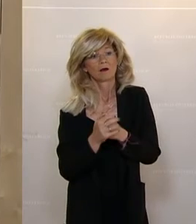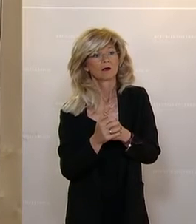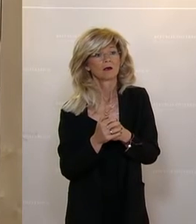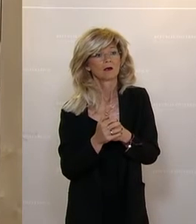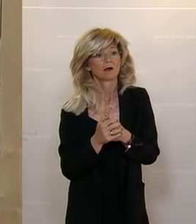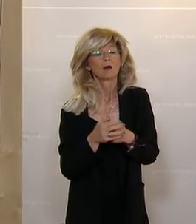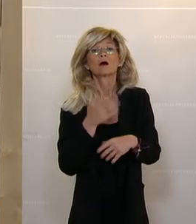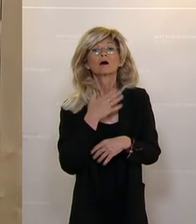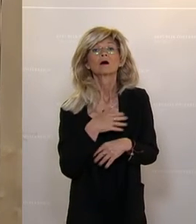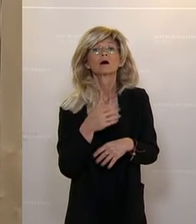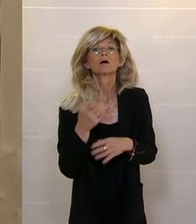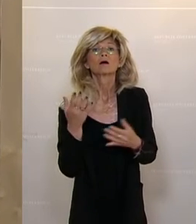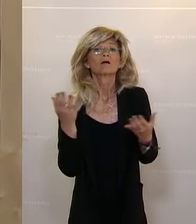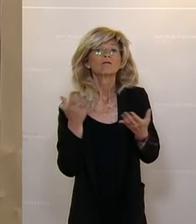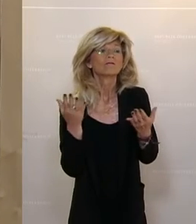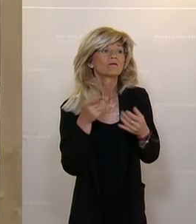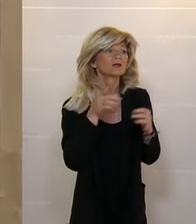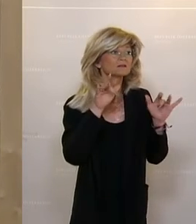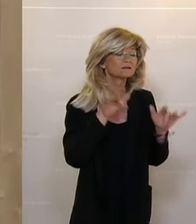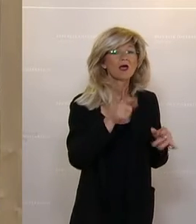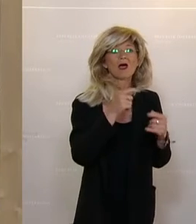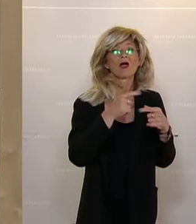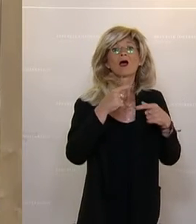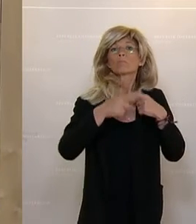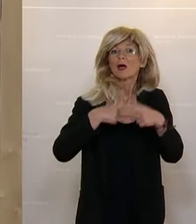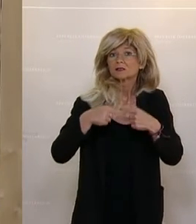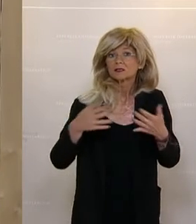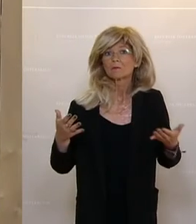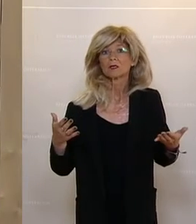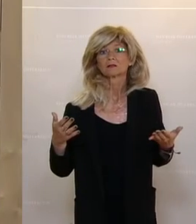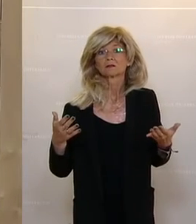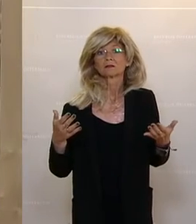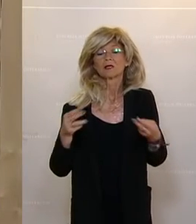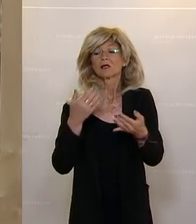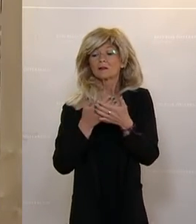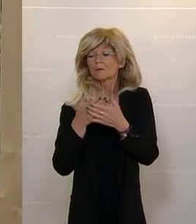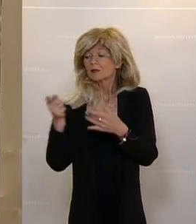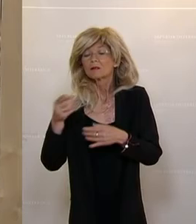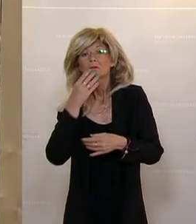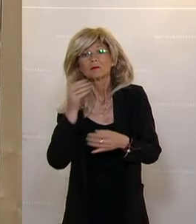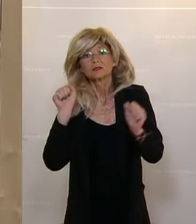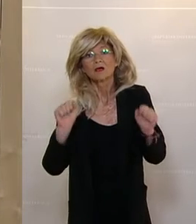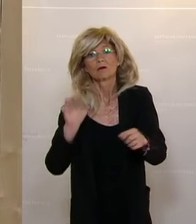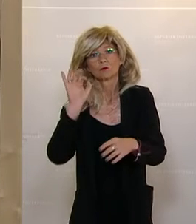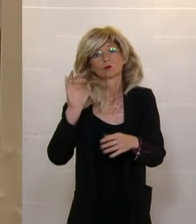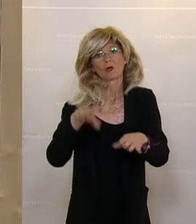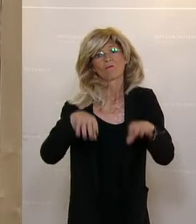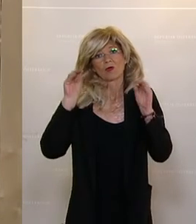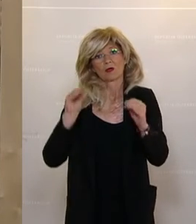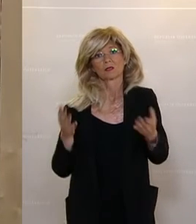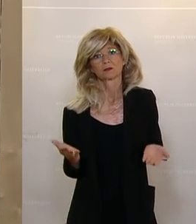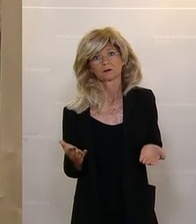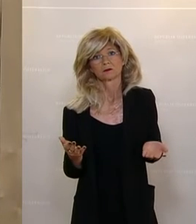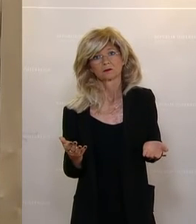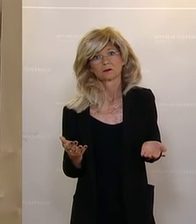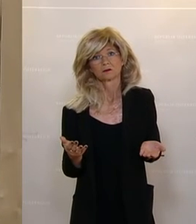Maßnahmen Sie und auch Ihre Kollegen in der Bundesregierung setzen, damit es im Herbst gut beginnen kann. Und die